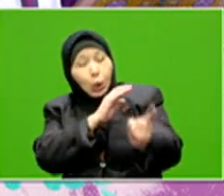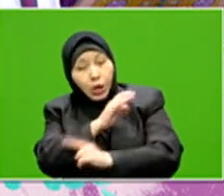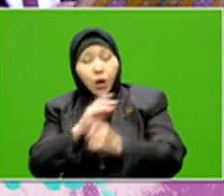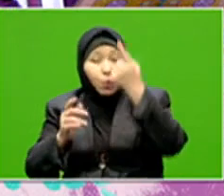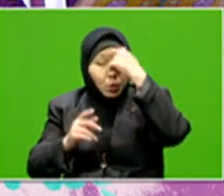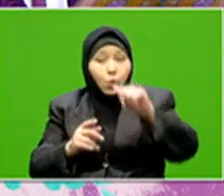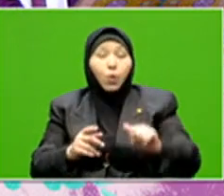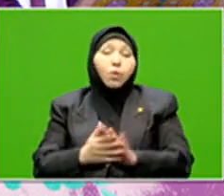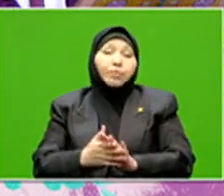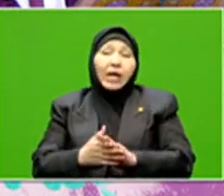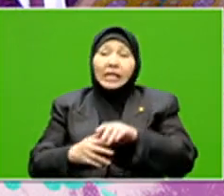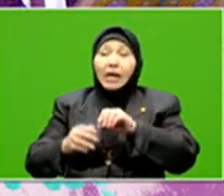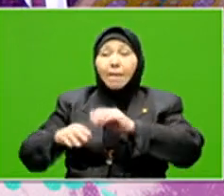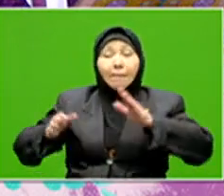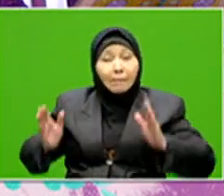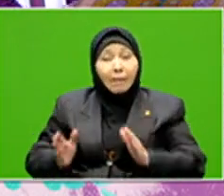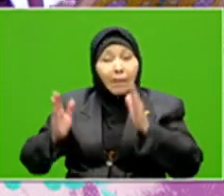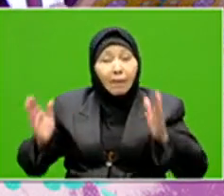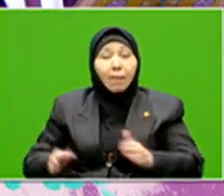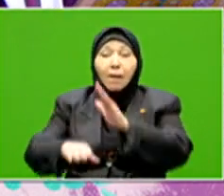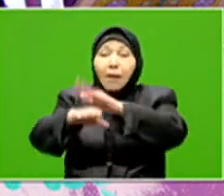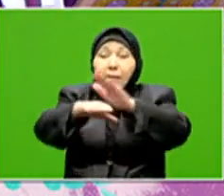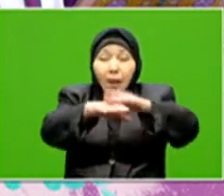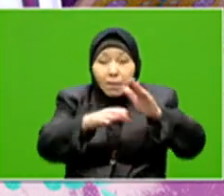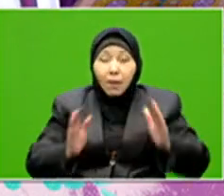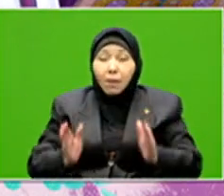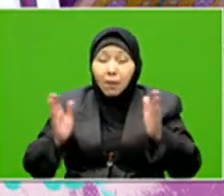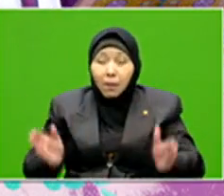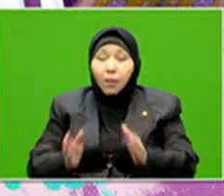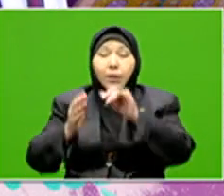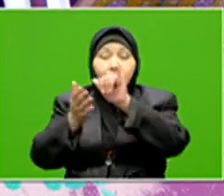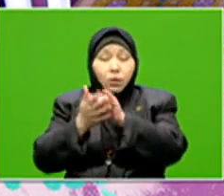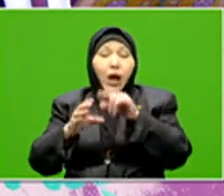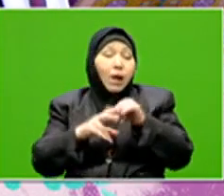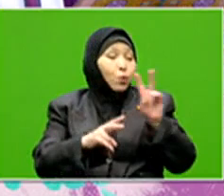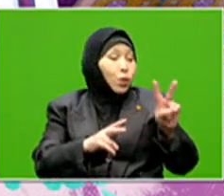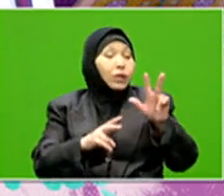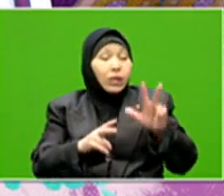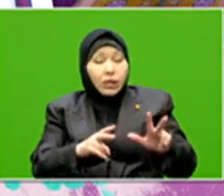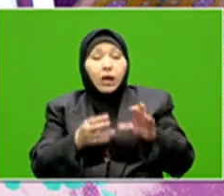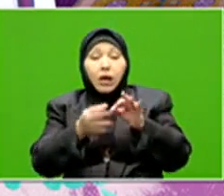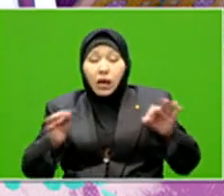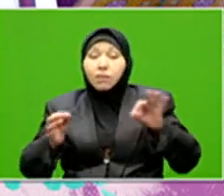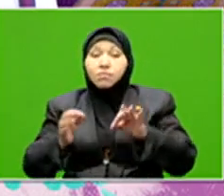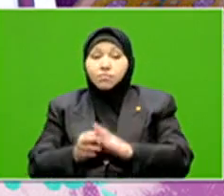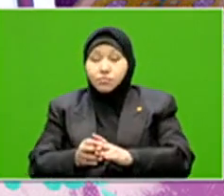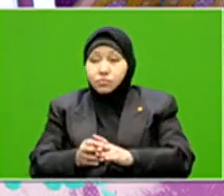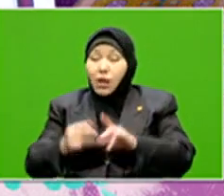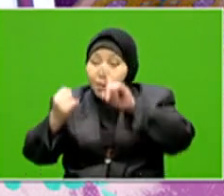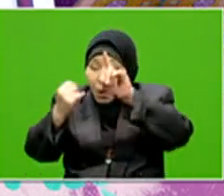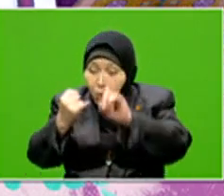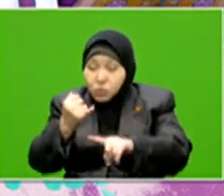kaum yang diseru ataupun orang yang diseru oleh Nabi Musa, dijelaskan dalam 2-3 ayat tadi endingnya,